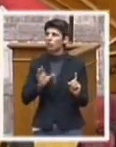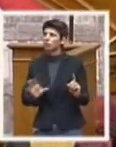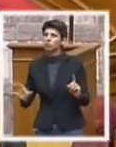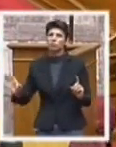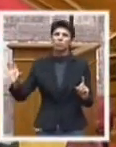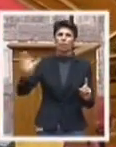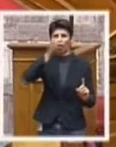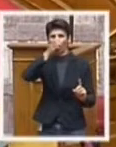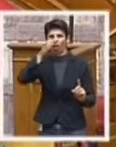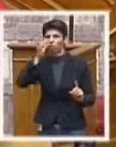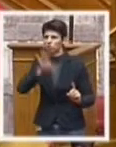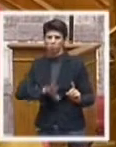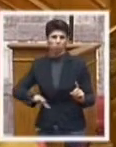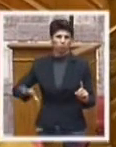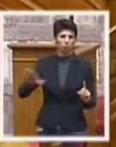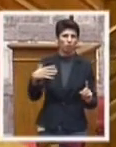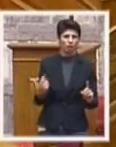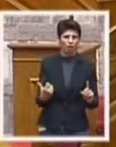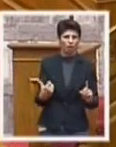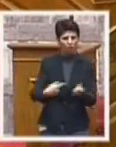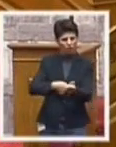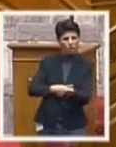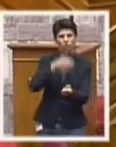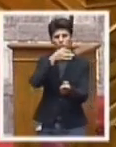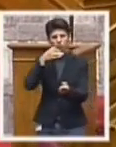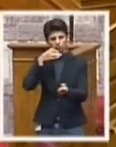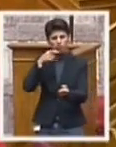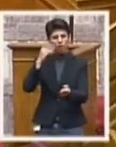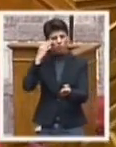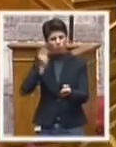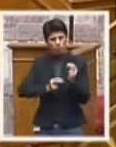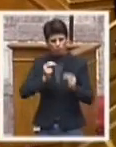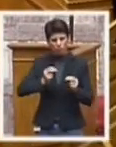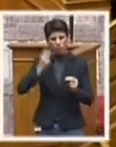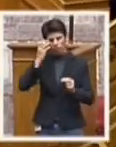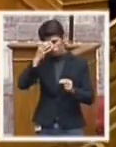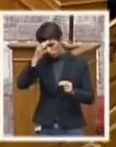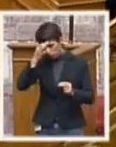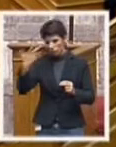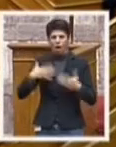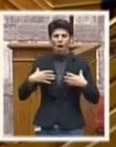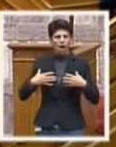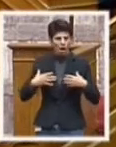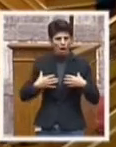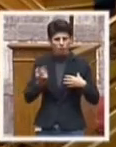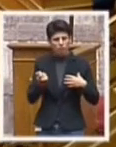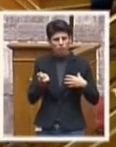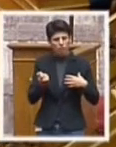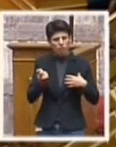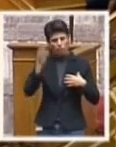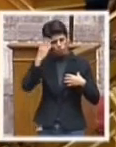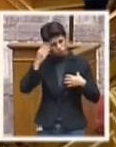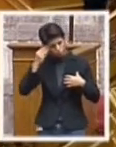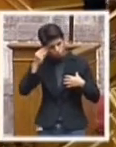ναρκωτικές ουσίες. Βρισκόμενοι υπό την επίρρεια αυτών των ουσιών, ξεχνούν τα προβλήματα, τις έννοιες και τα άγχη τους, ζώντας για λίγο σε μια